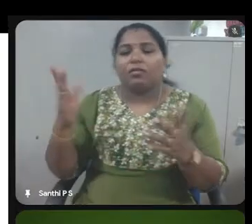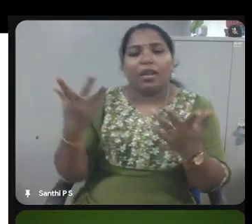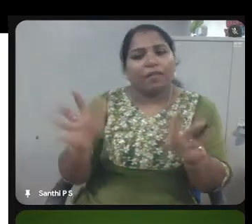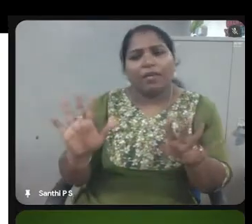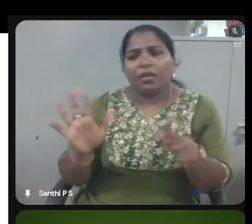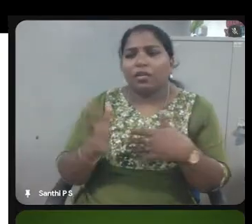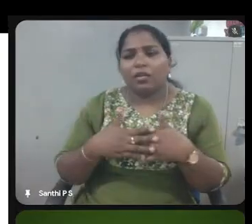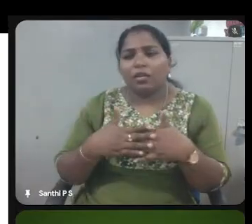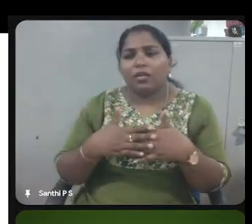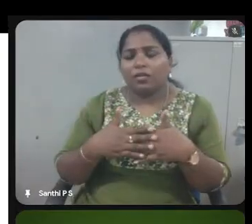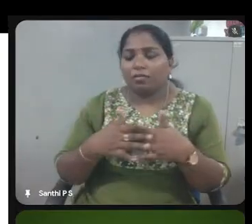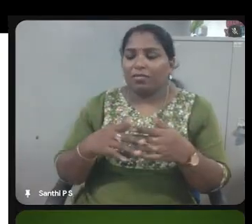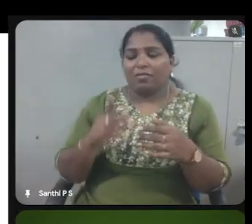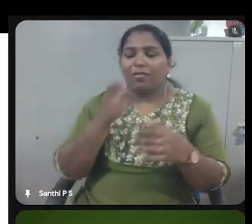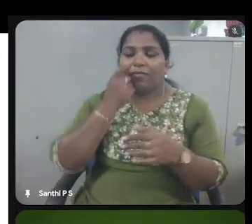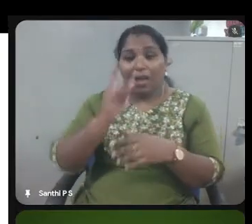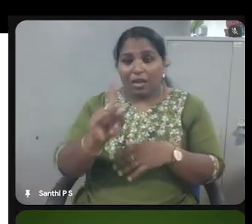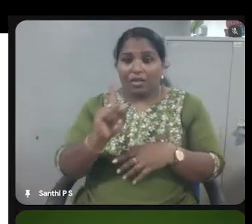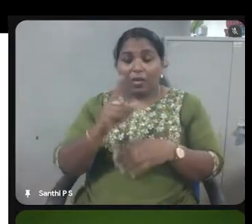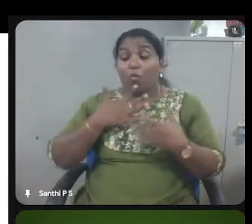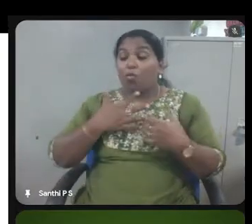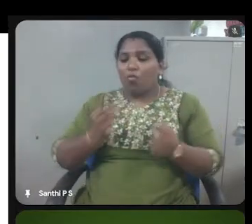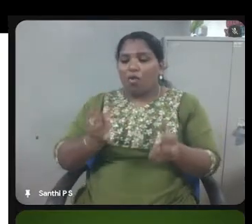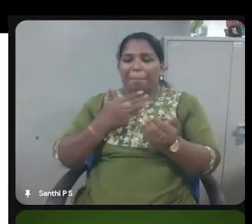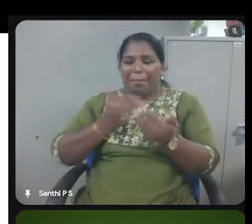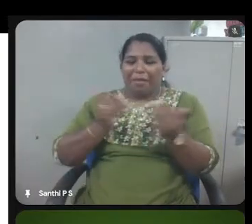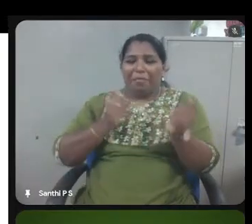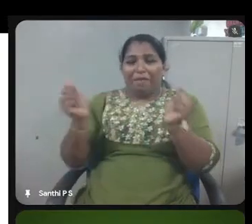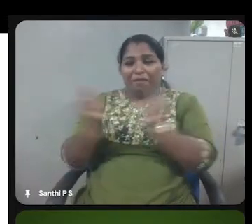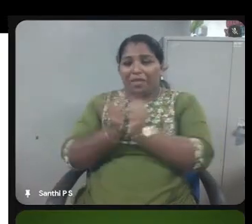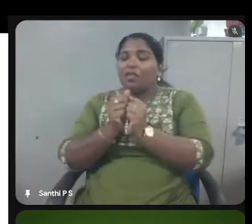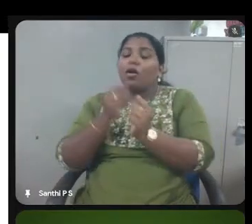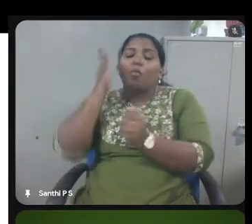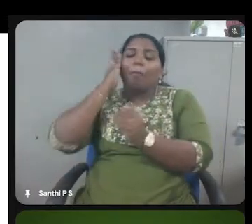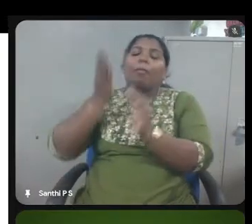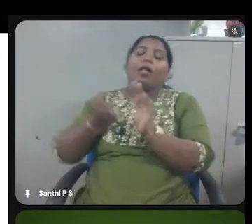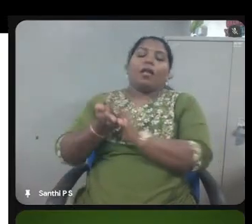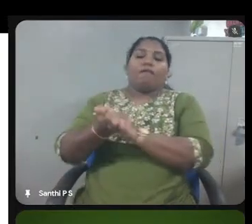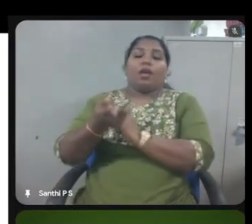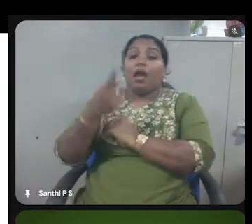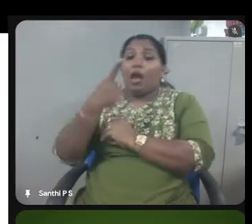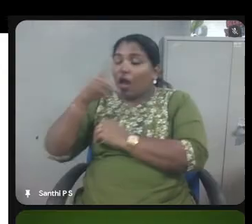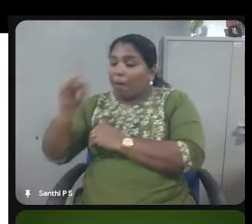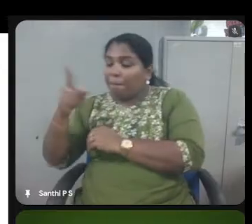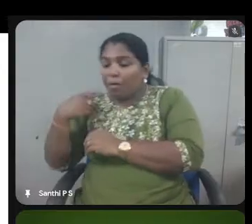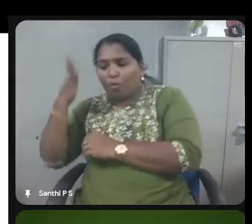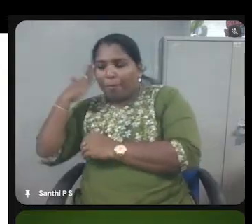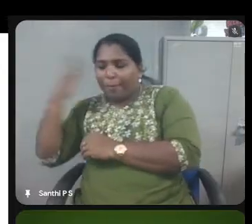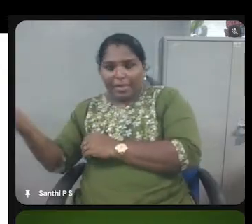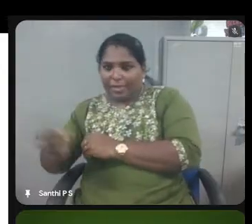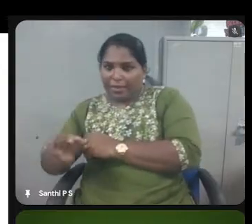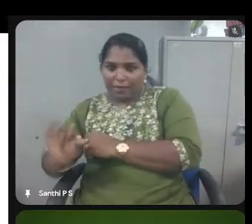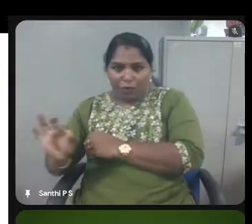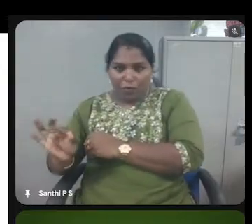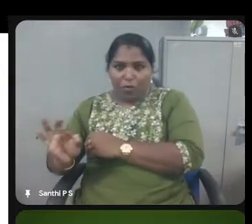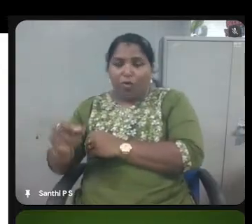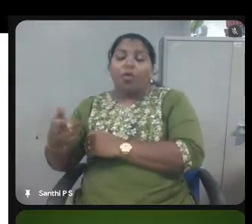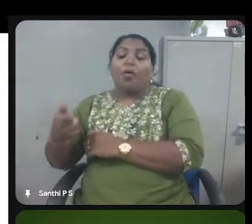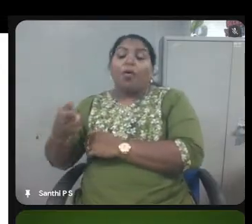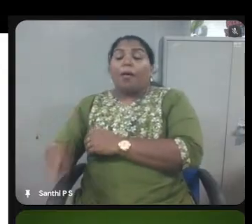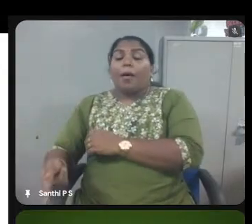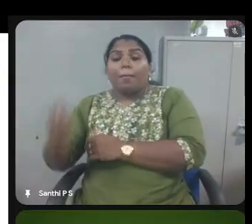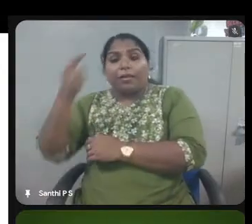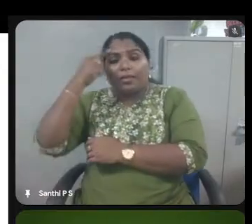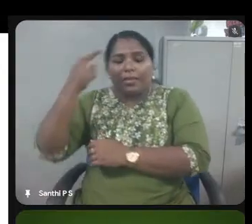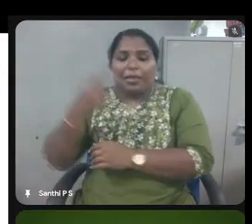കുട്ടിക്ക് മൊബൈൽ കൊടുക്കാൻ താല്പര്യമില്ല. അവർ കുട്ടിയുടെ ഭാഗത്തുനിന്ന് മാത്രം ചിന്തിച്ചിട്ട് കുട്ടിക്ക് മൊബൈൽ കൊടുക്കുന്നില്ല. അപ്പൊ കുട്ടി അവരുടെ കൂടെ നിൽക്കുന്നില്ല.